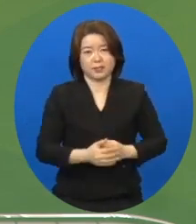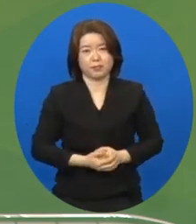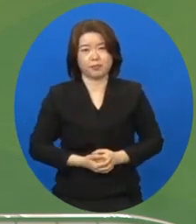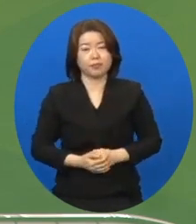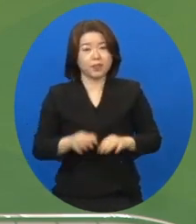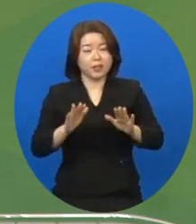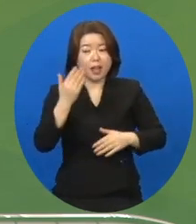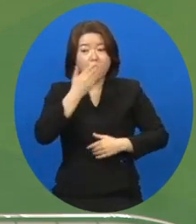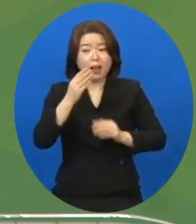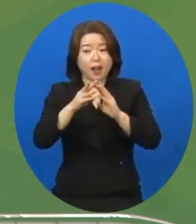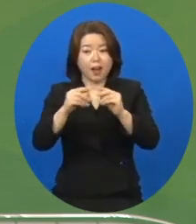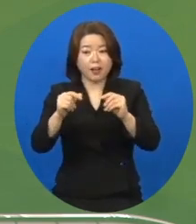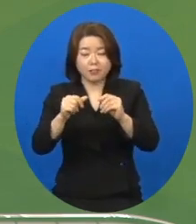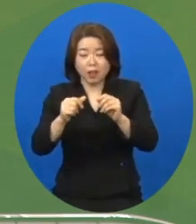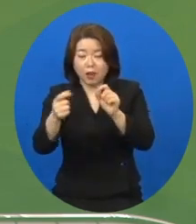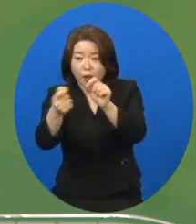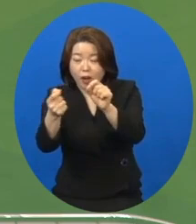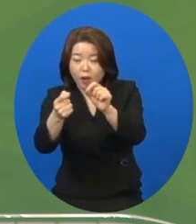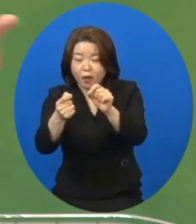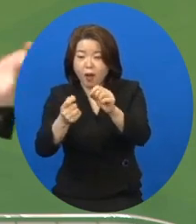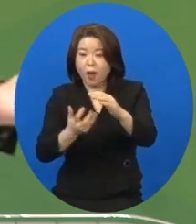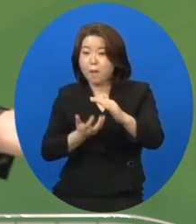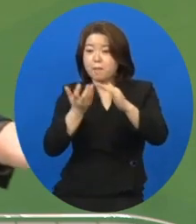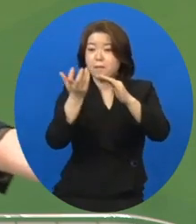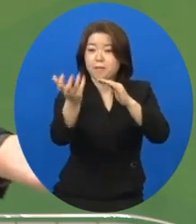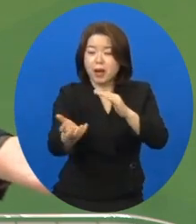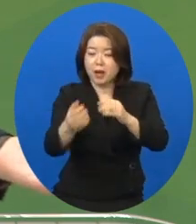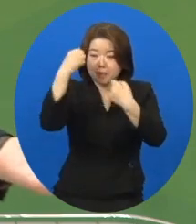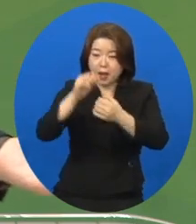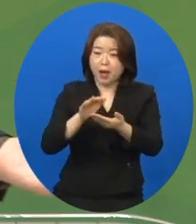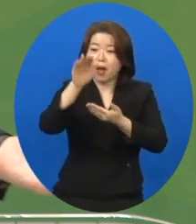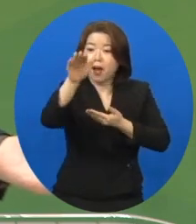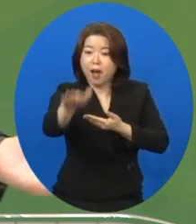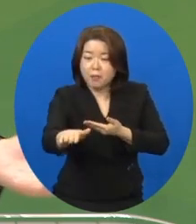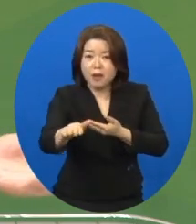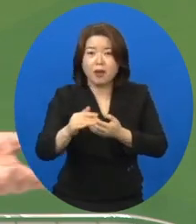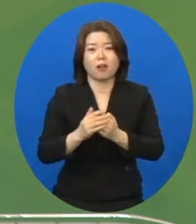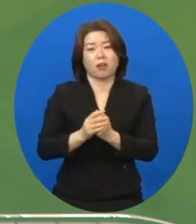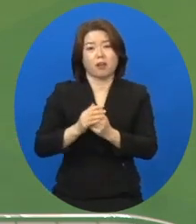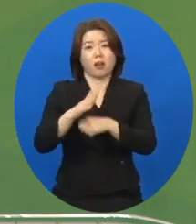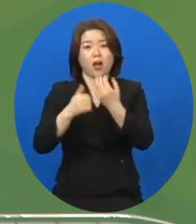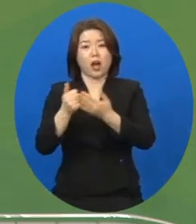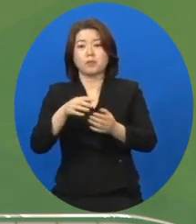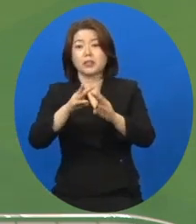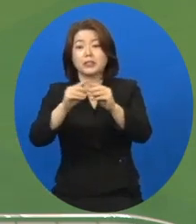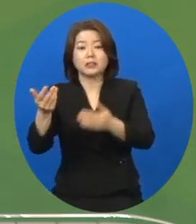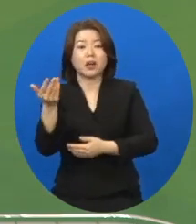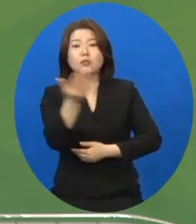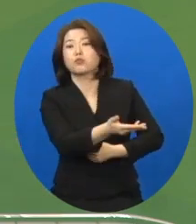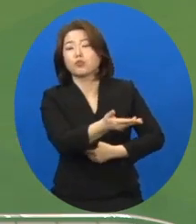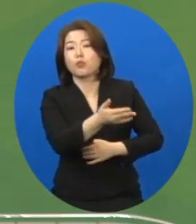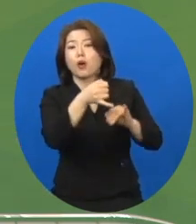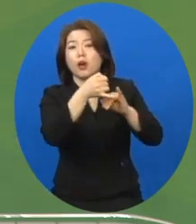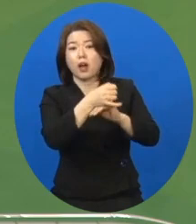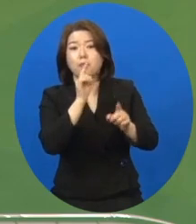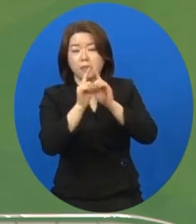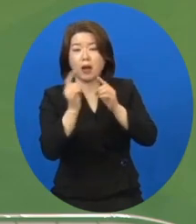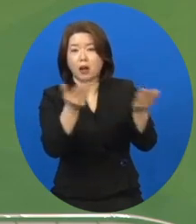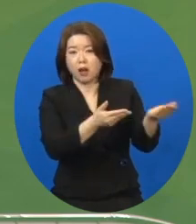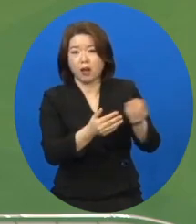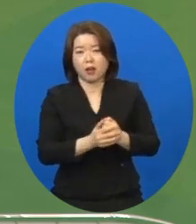이제 가나안 땅에 발만 내디디면 하나님이 그 땅을 주시겠다는 거예요. 그런데